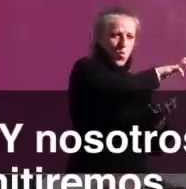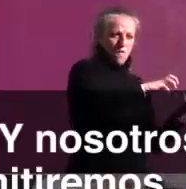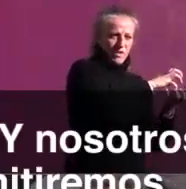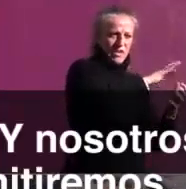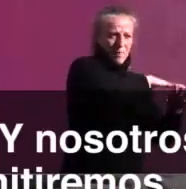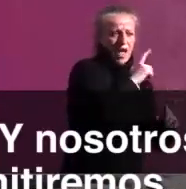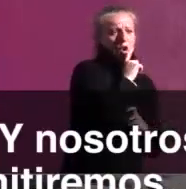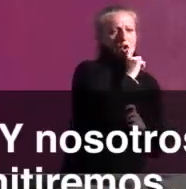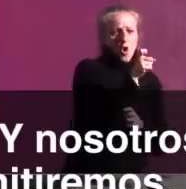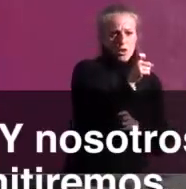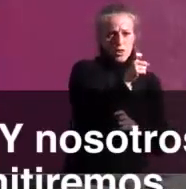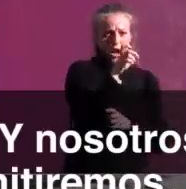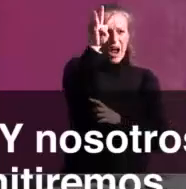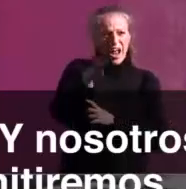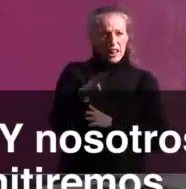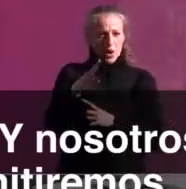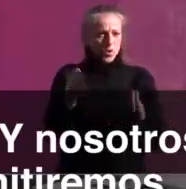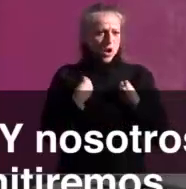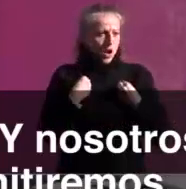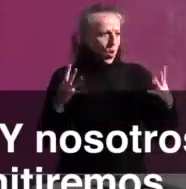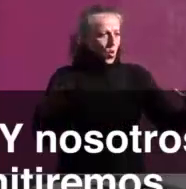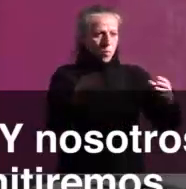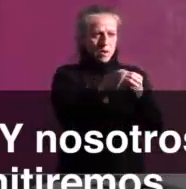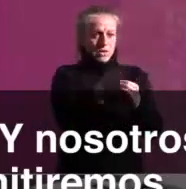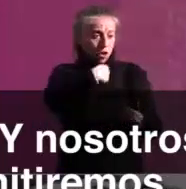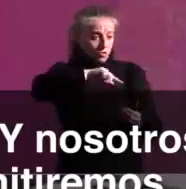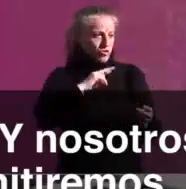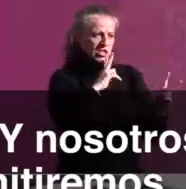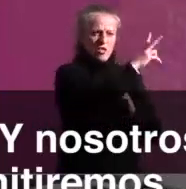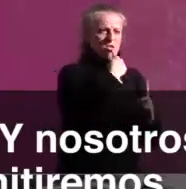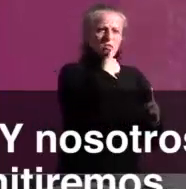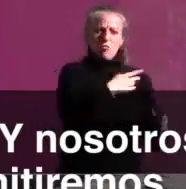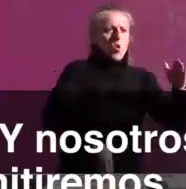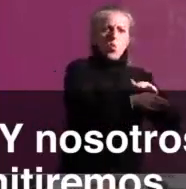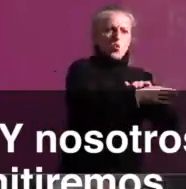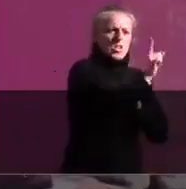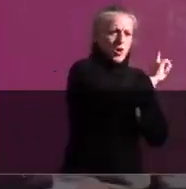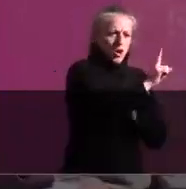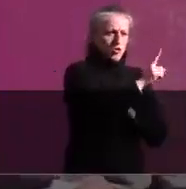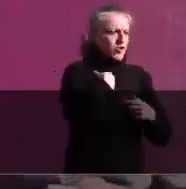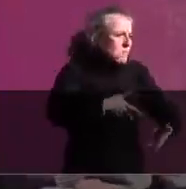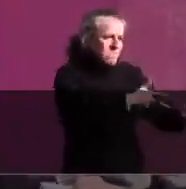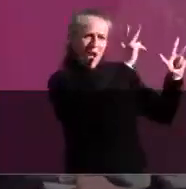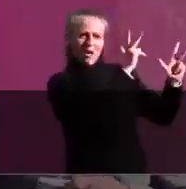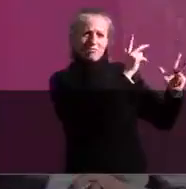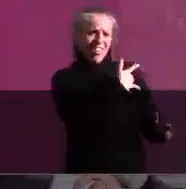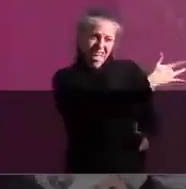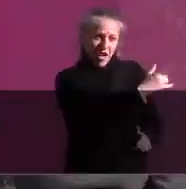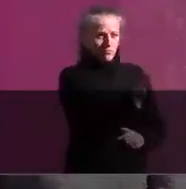la convivència a Catalunya. I nosaltres els diem que no passaran i que no els hi permetrem.